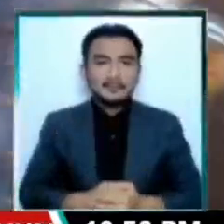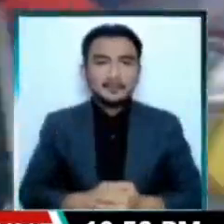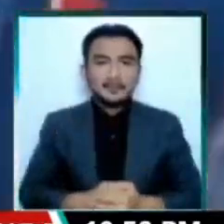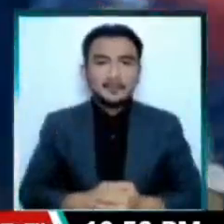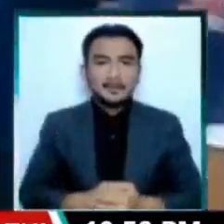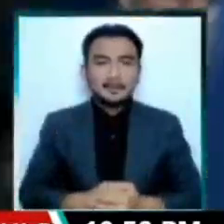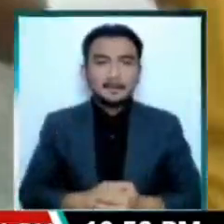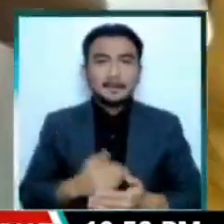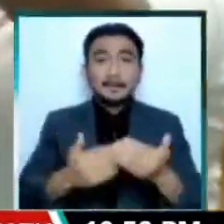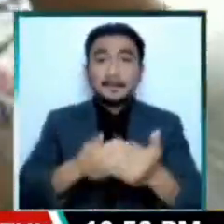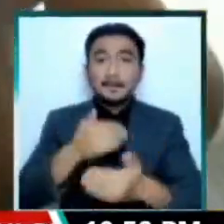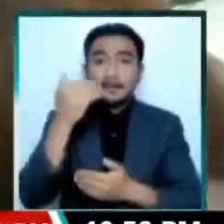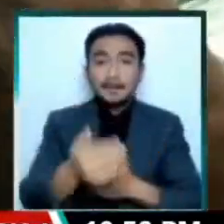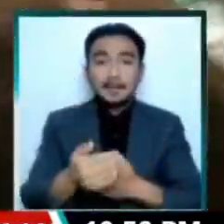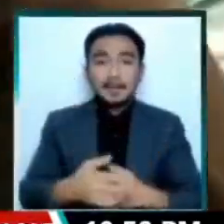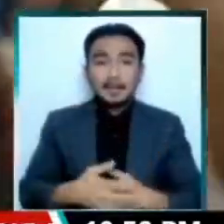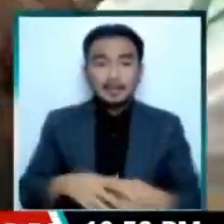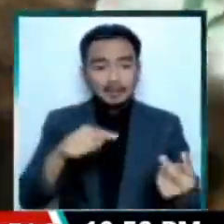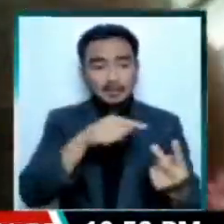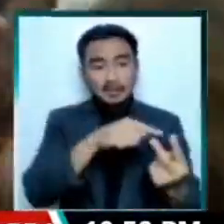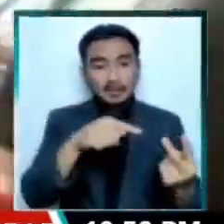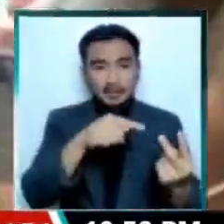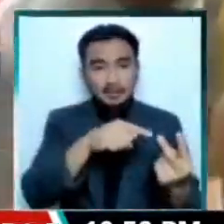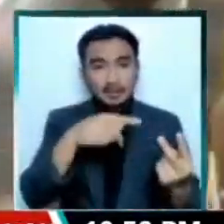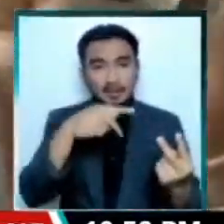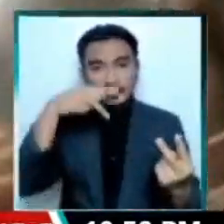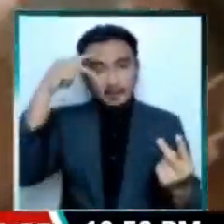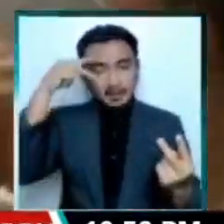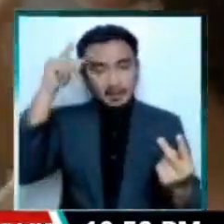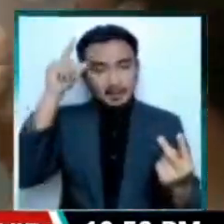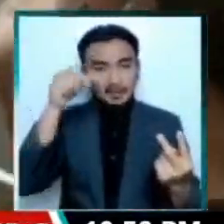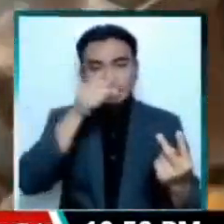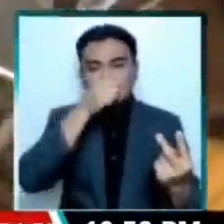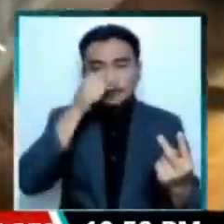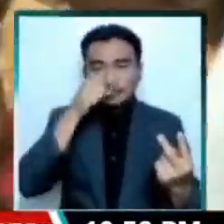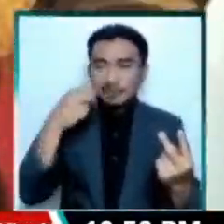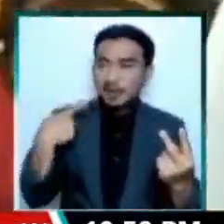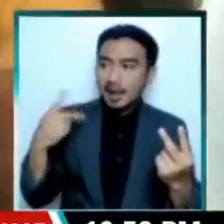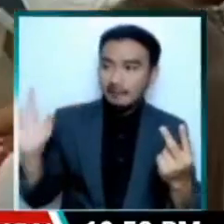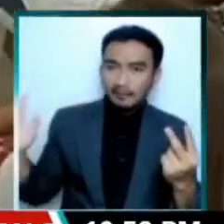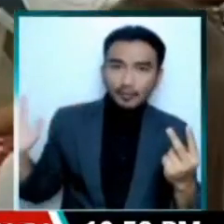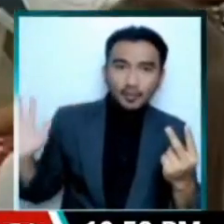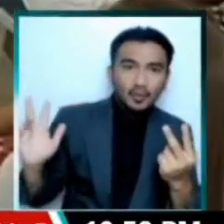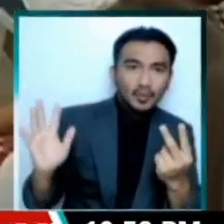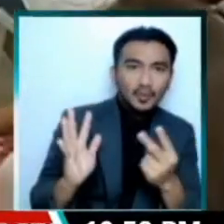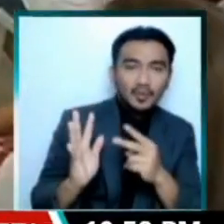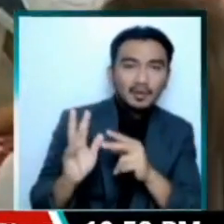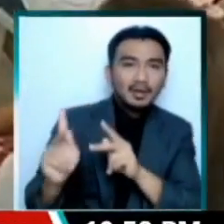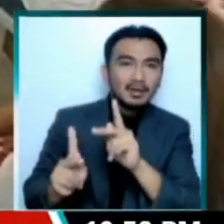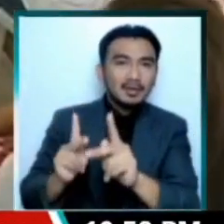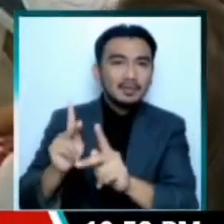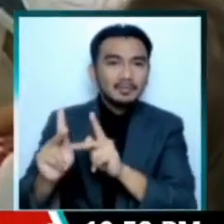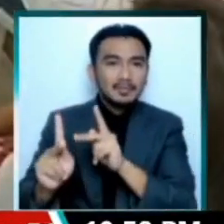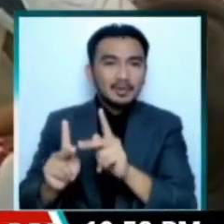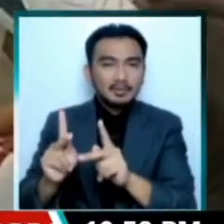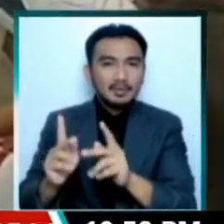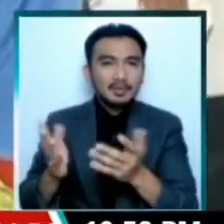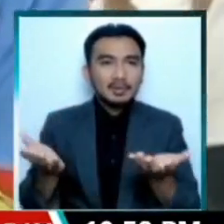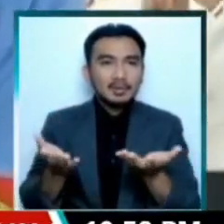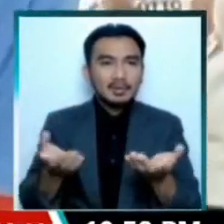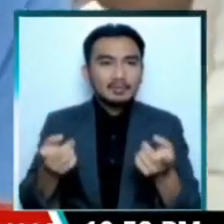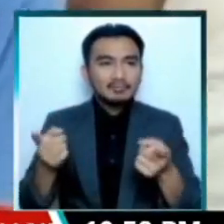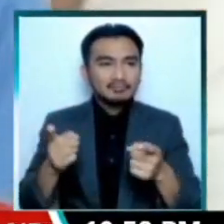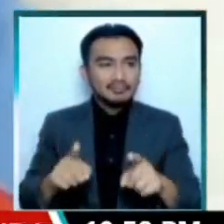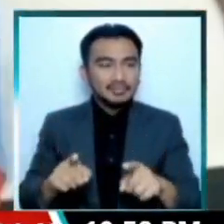Sinalubong din sina Lacson at Soto ng mga taga-suportang nag-abang sa gilid ng daan sa Tagum City. Isinagawa sa Energy Park ng lungsod